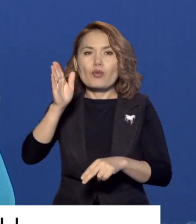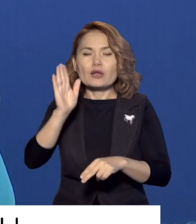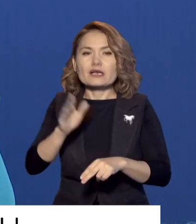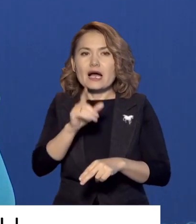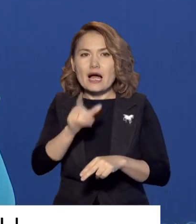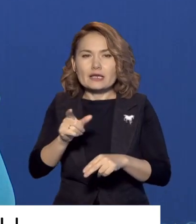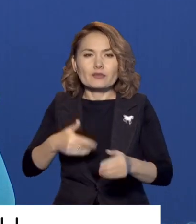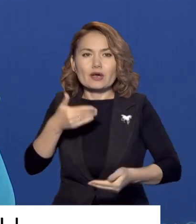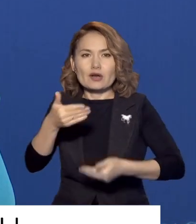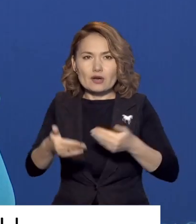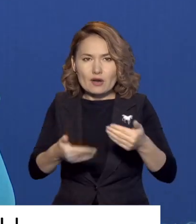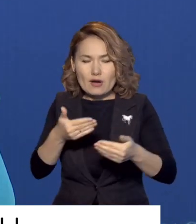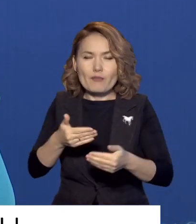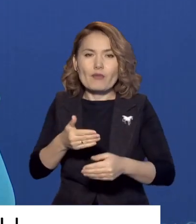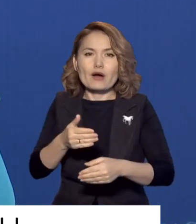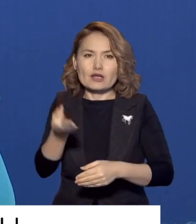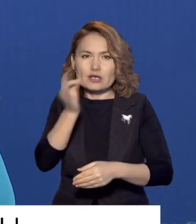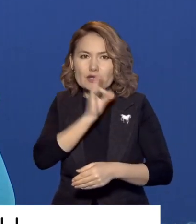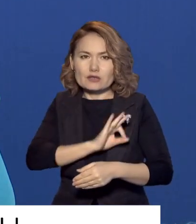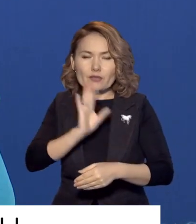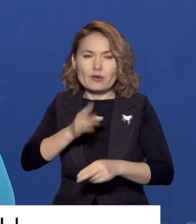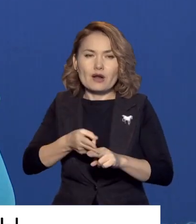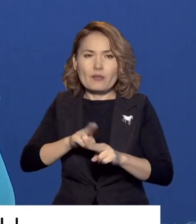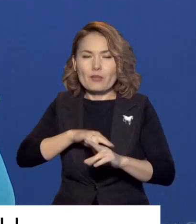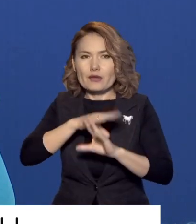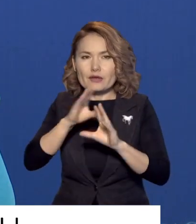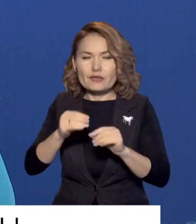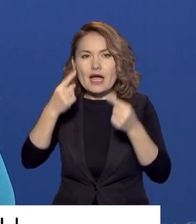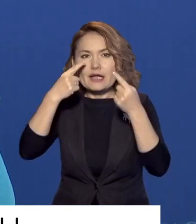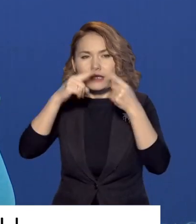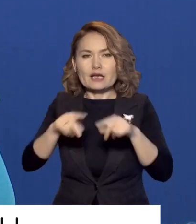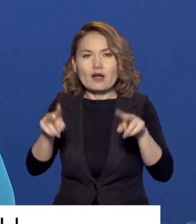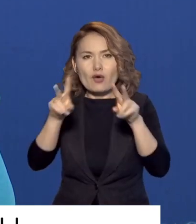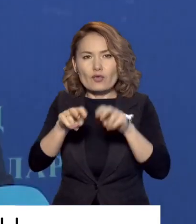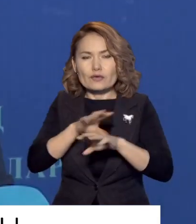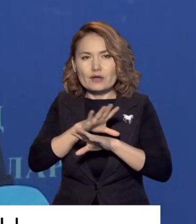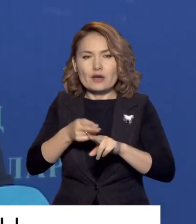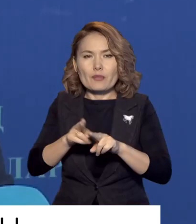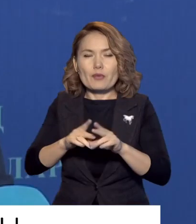ретінде қолданыста қала береді. Осы уақытқа дейін бір ретте техникалық тексеруден өтпеген